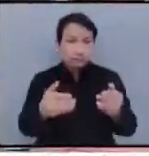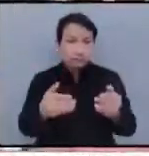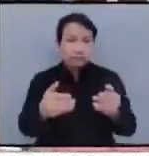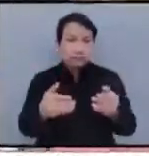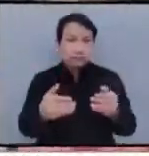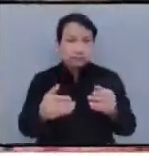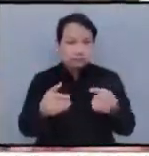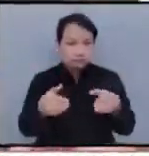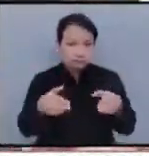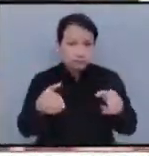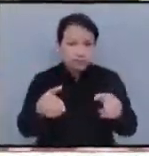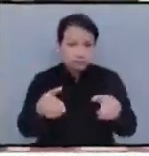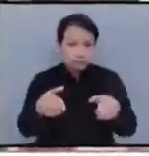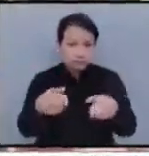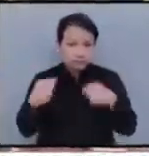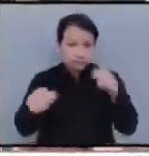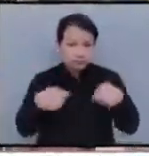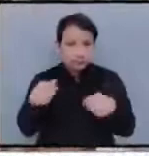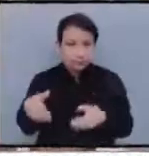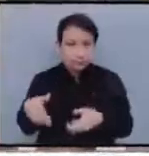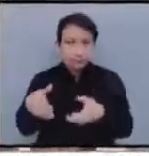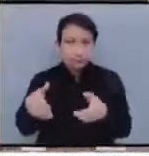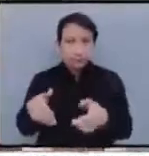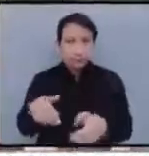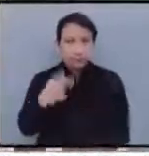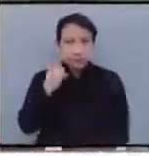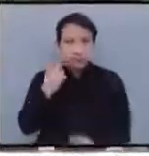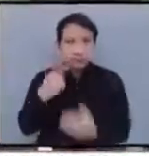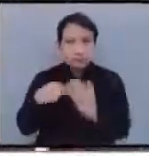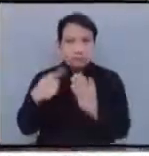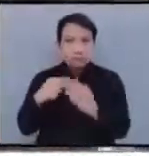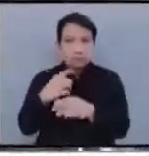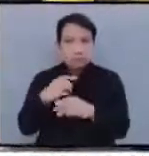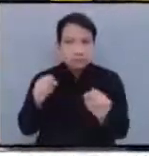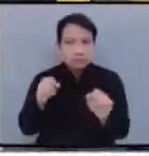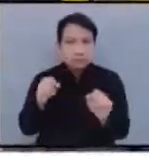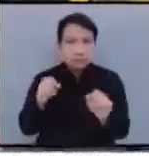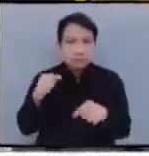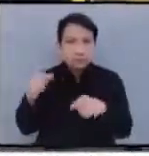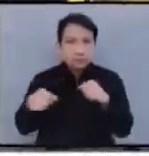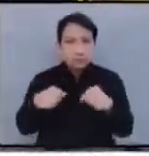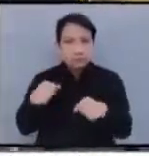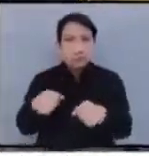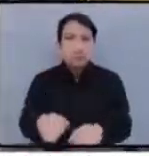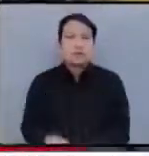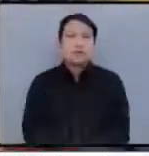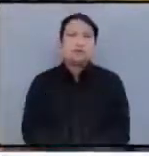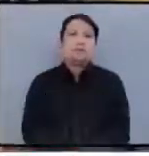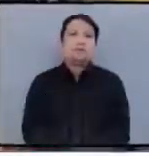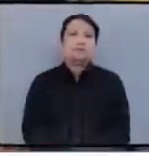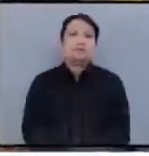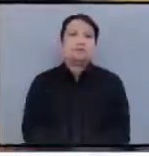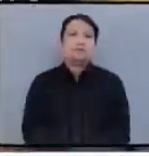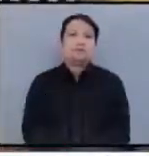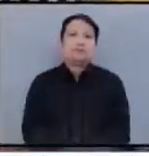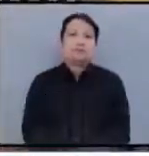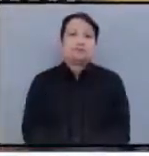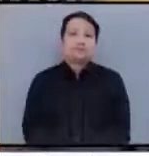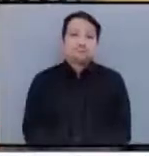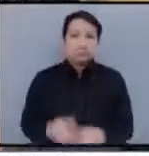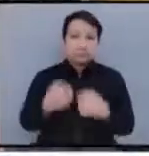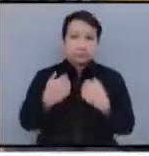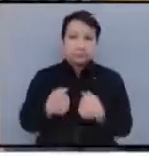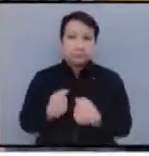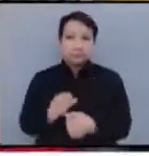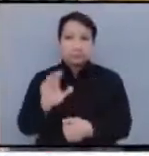bike lane sa lungsod at titiyakin din ang kaligtasan ng mga siklista. Yung pagpapalakas ng mga